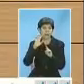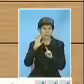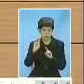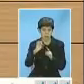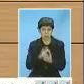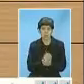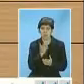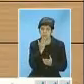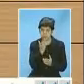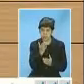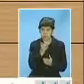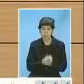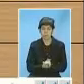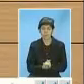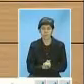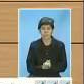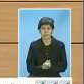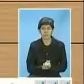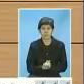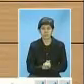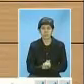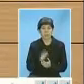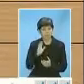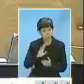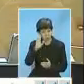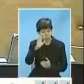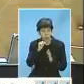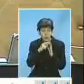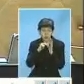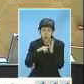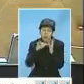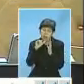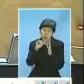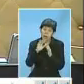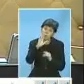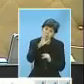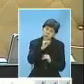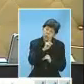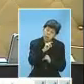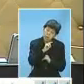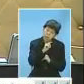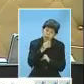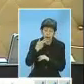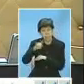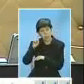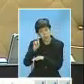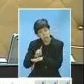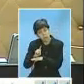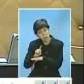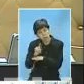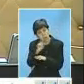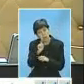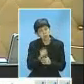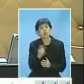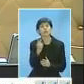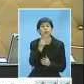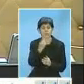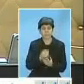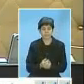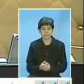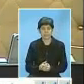ในฐานะที่ท่าน เดี๋ยวนะเมื่อกี้ท่านบอกว่าท่านประท้วงท่านสุนัยท่านจะประท้วงท่านสุนัยหรือประท้วงประธาน ทั้งสองเลย